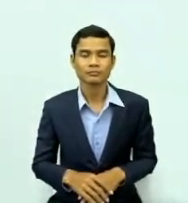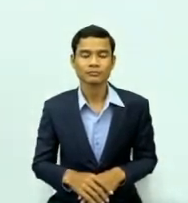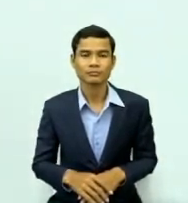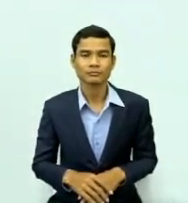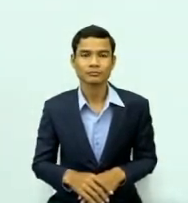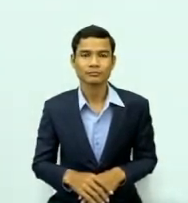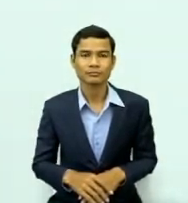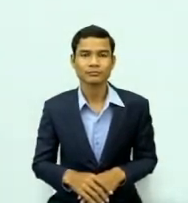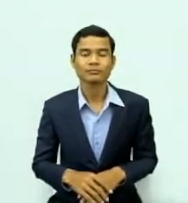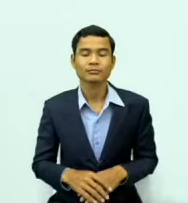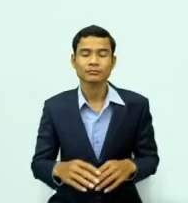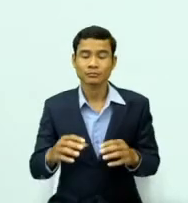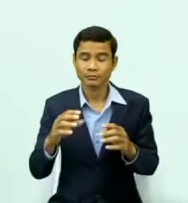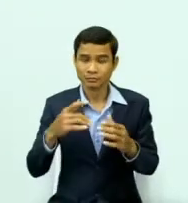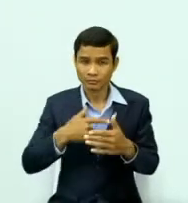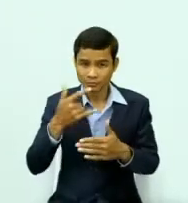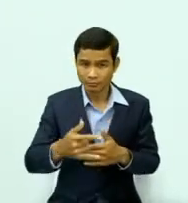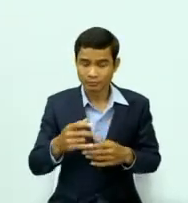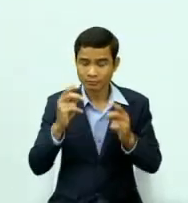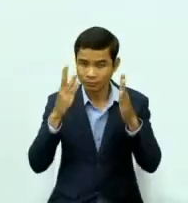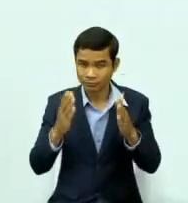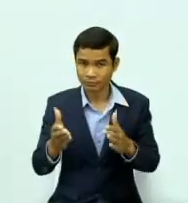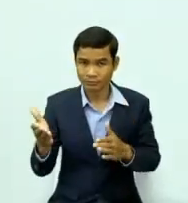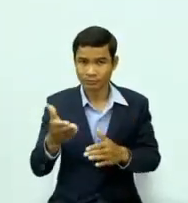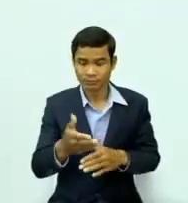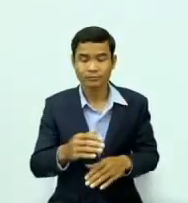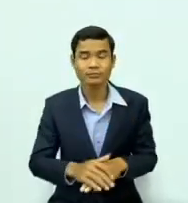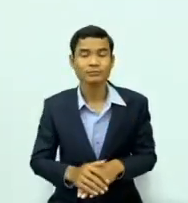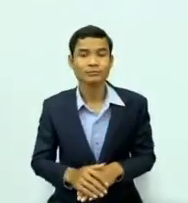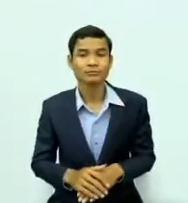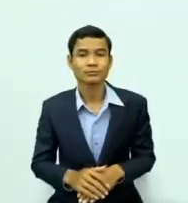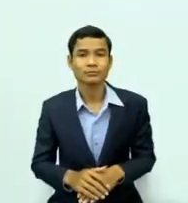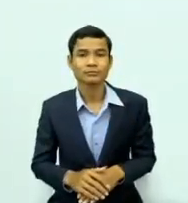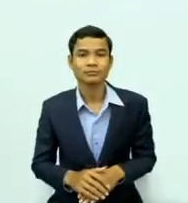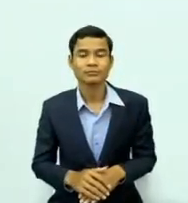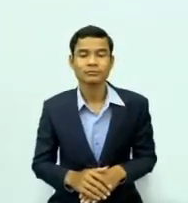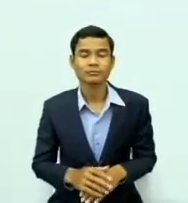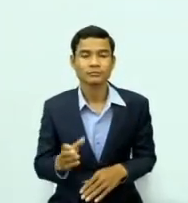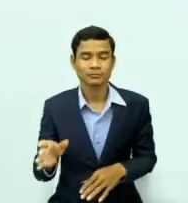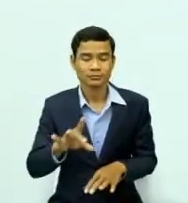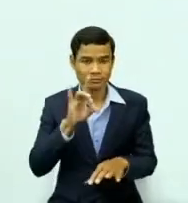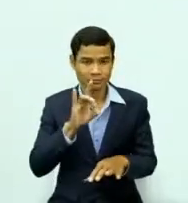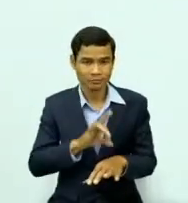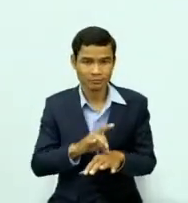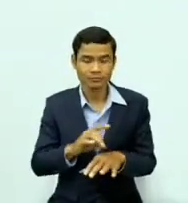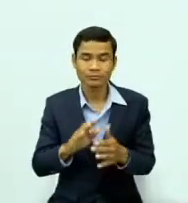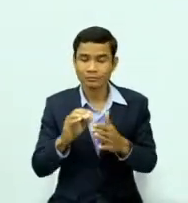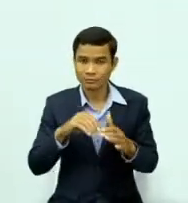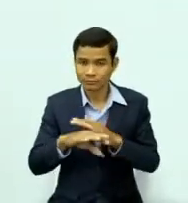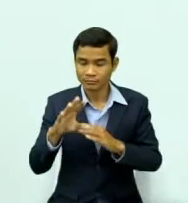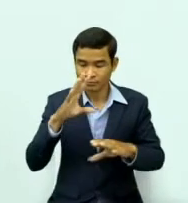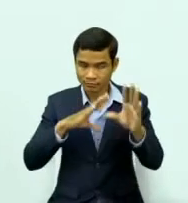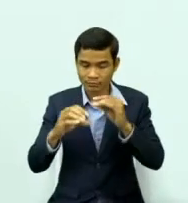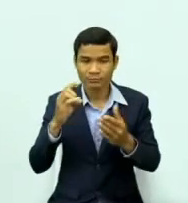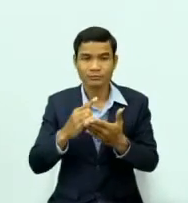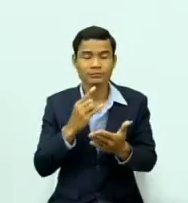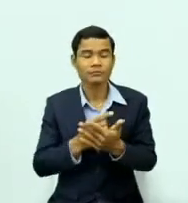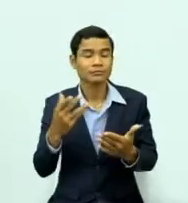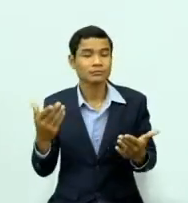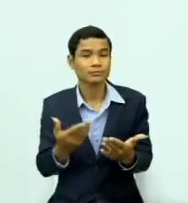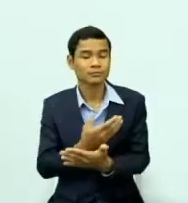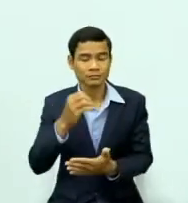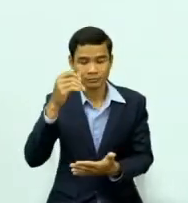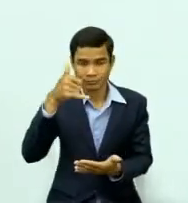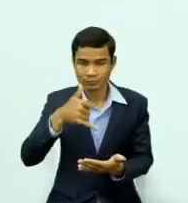Chà chị bình tập từ tiệt ní con tặng ngọc này chà chưa mình chập đám cho riêng mê riêng thamay này ngày nì